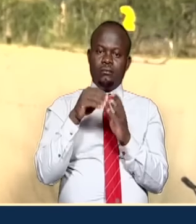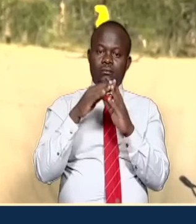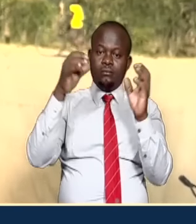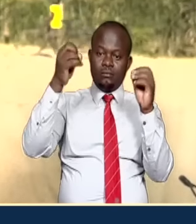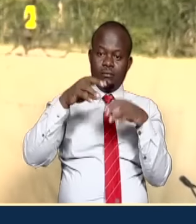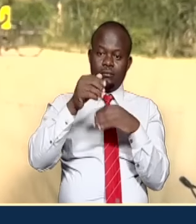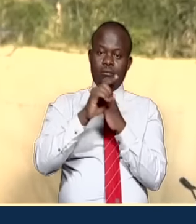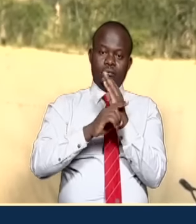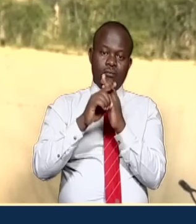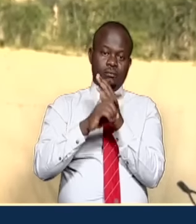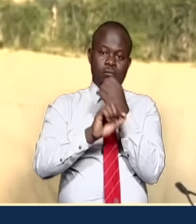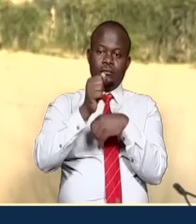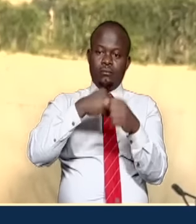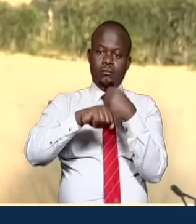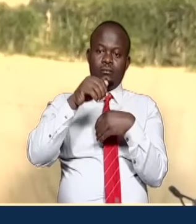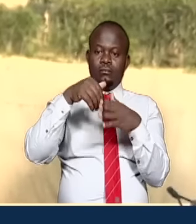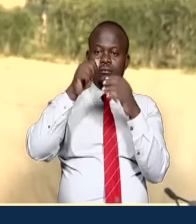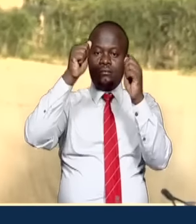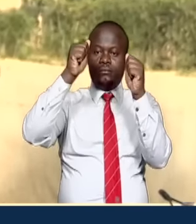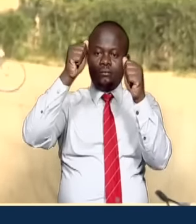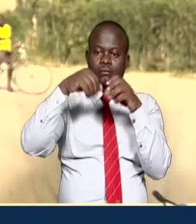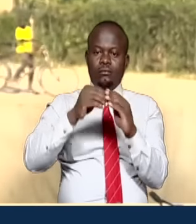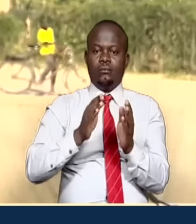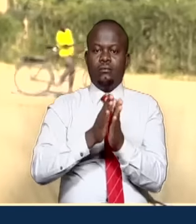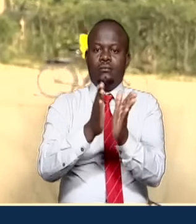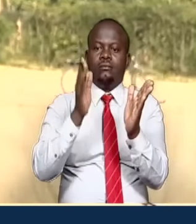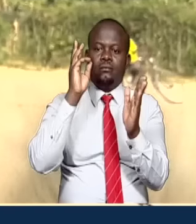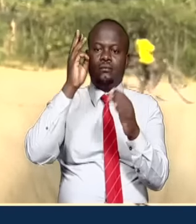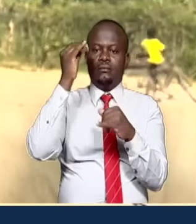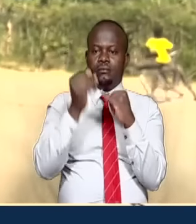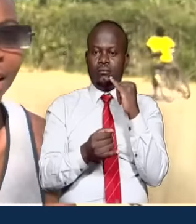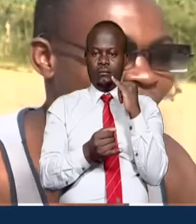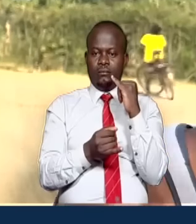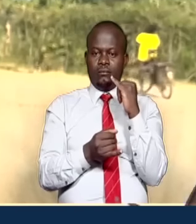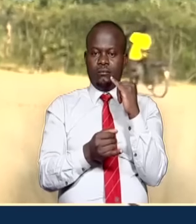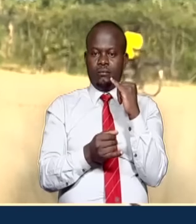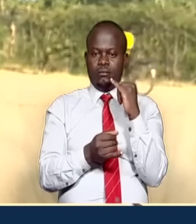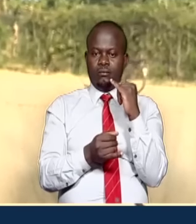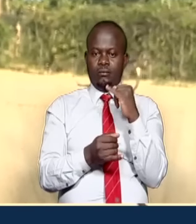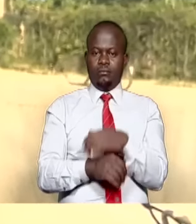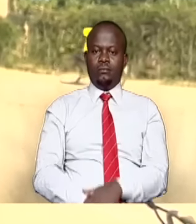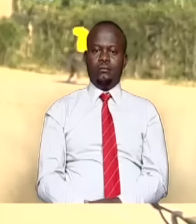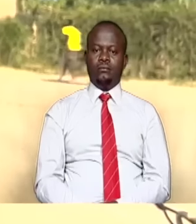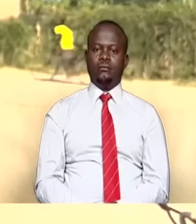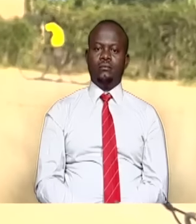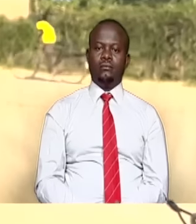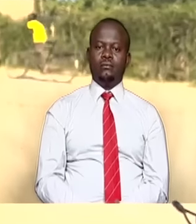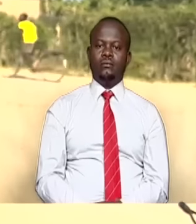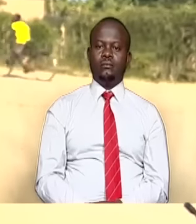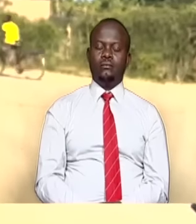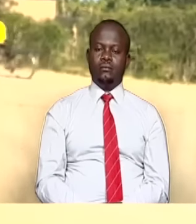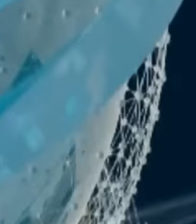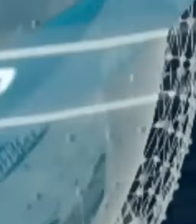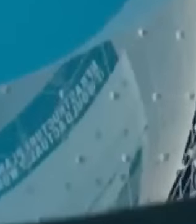nayo tariki nyine ibikorwa byo kwiyamamaza muri rusange bizasozwa. Valence niyo nkuru, televiziyo y'u Rwanda